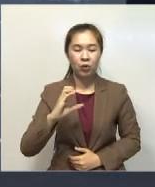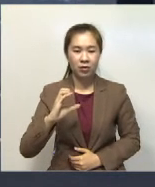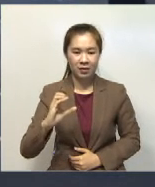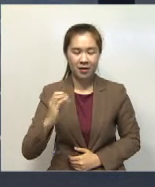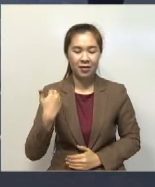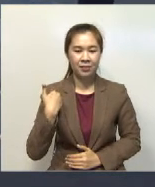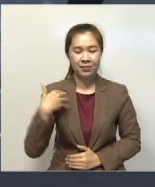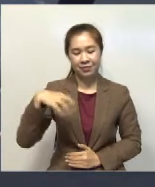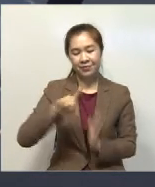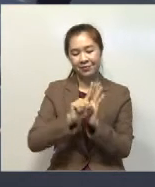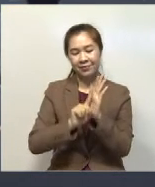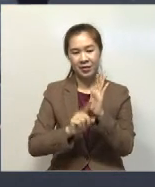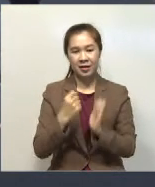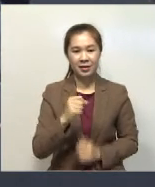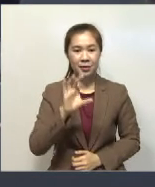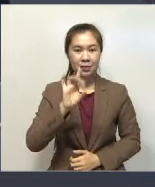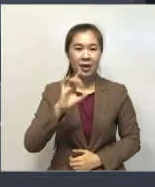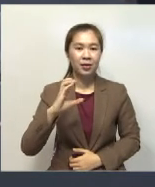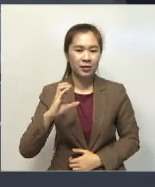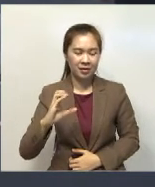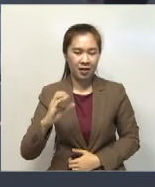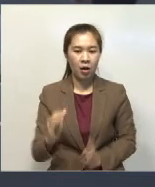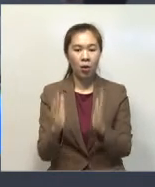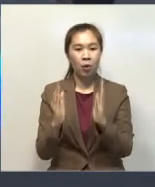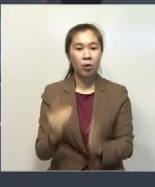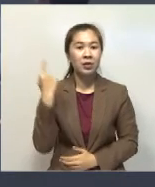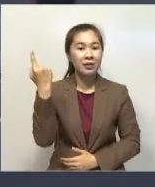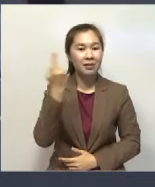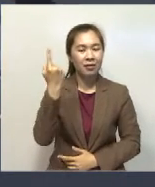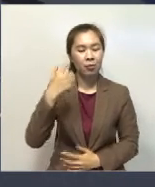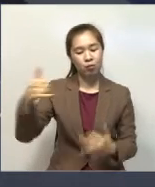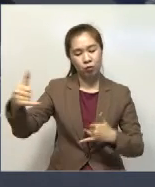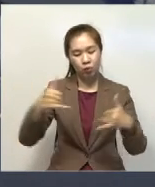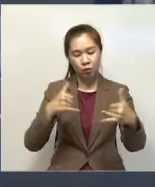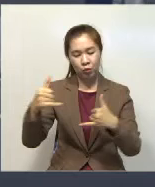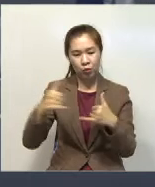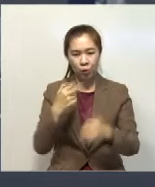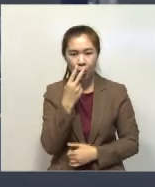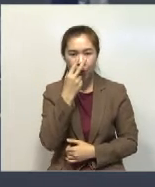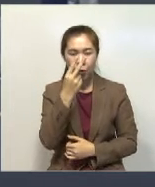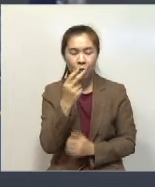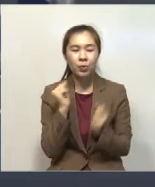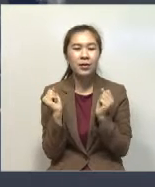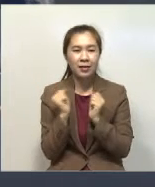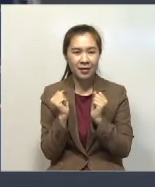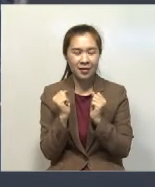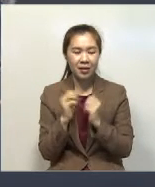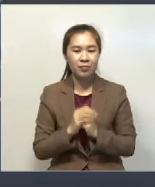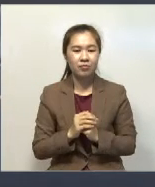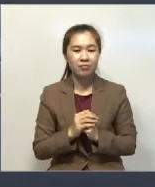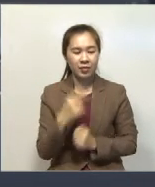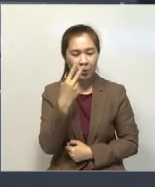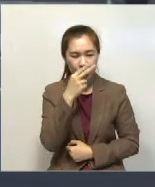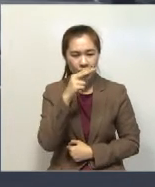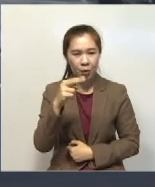อุณหภูมิต่ำสุด18องศาค่ะนักท่องเที่ยวก็เนี่ยค่ะทยอยเดินทางมาสัมผัสอากาศหนาวเย็นกันแล้วนะคะชม